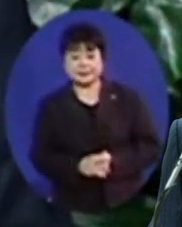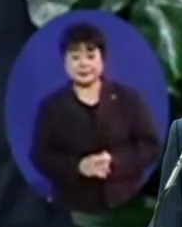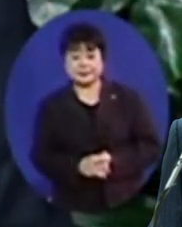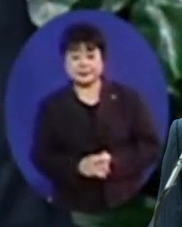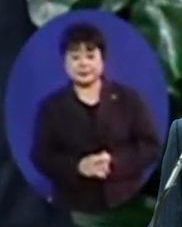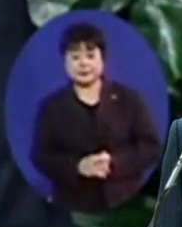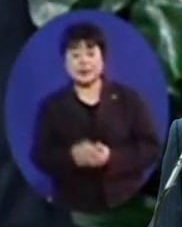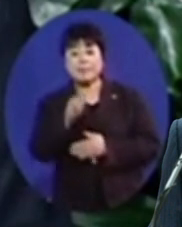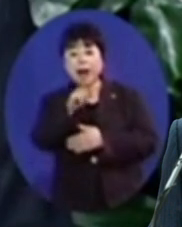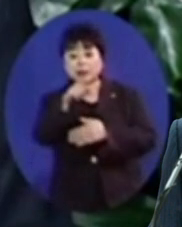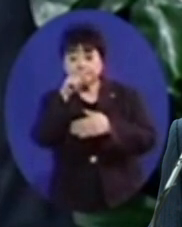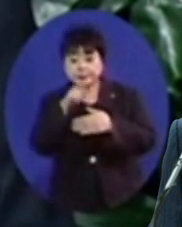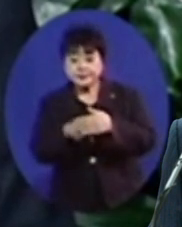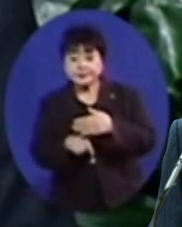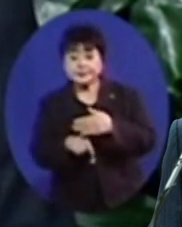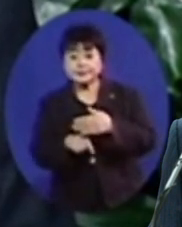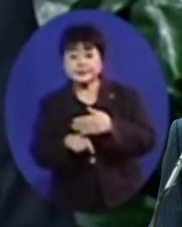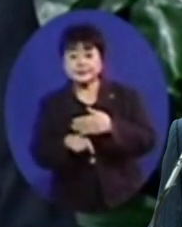마음에